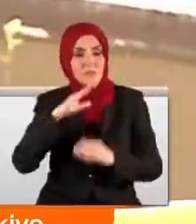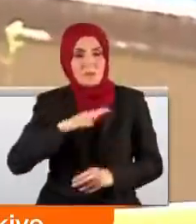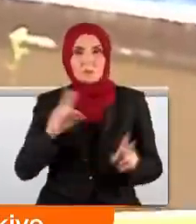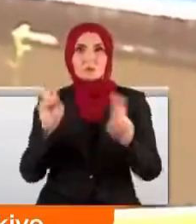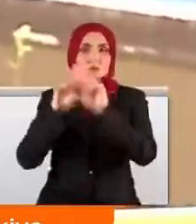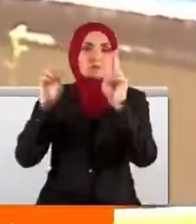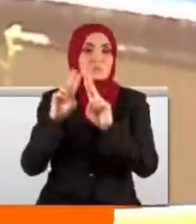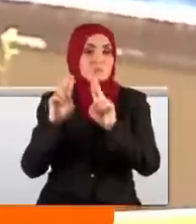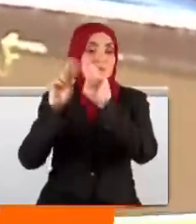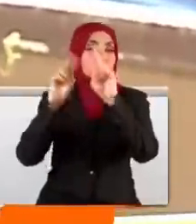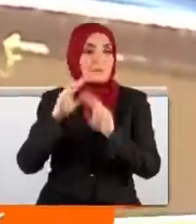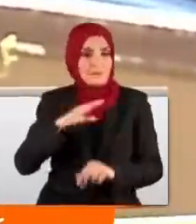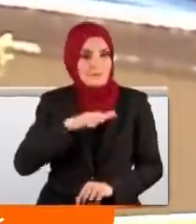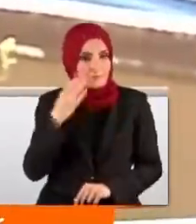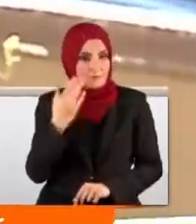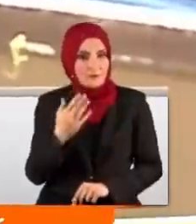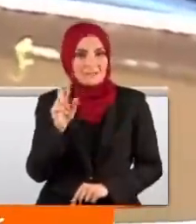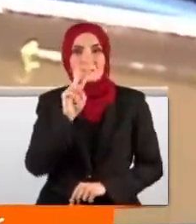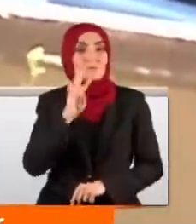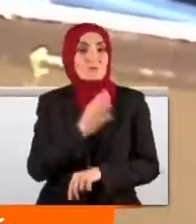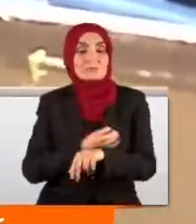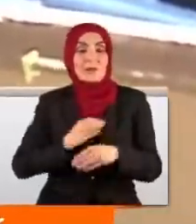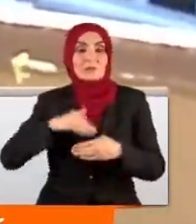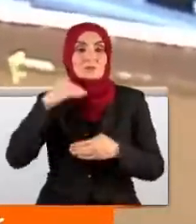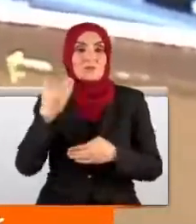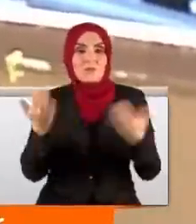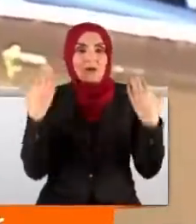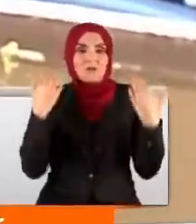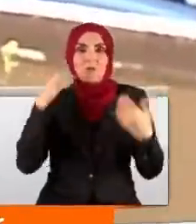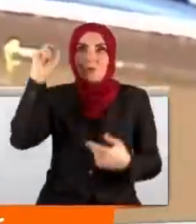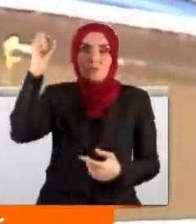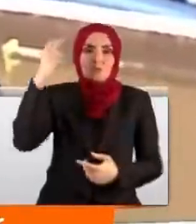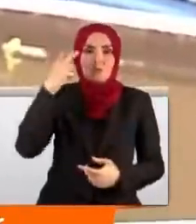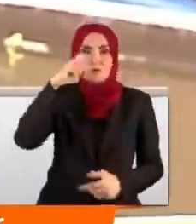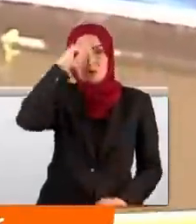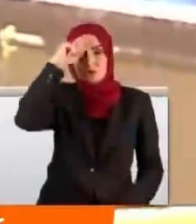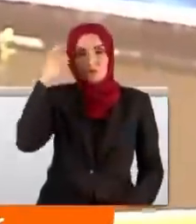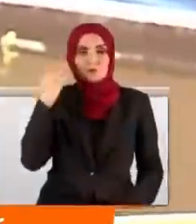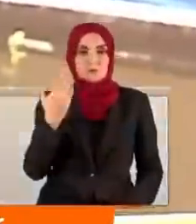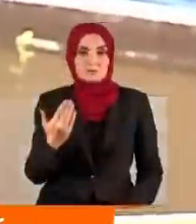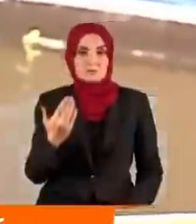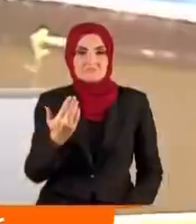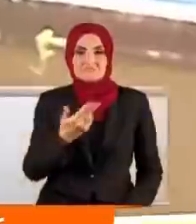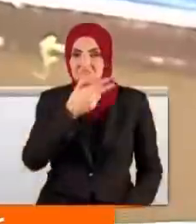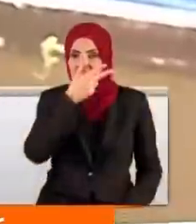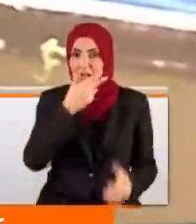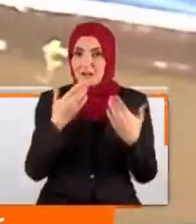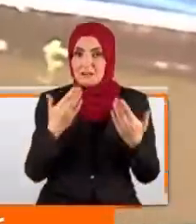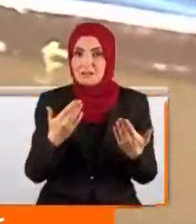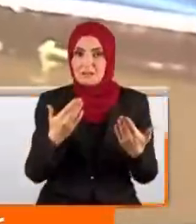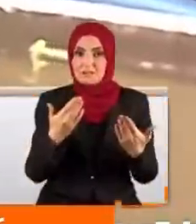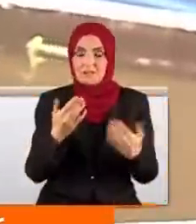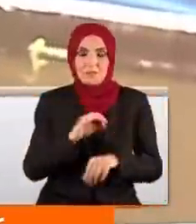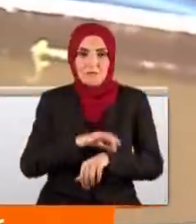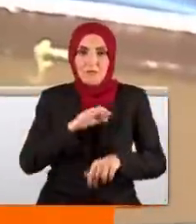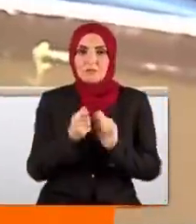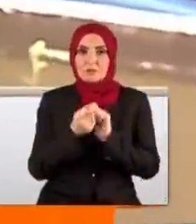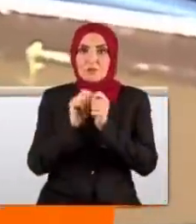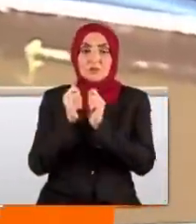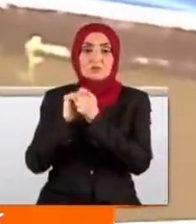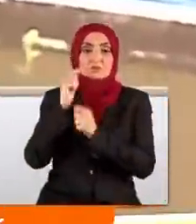24 saat sonra hava güneşli ve oldukça sıcak. Maalesef böyle keskin dönüşler, keskin